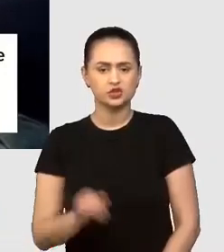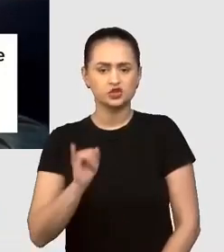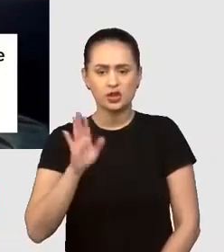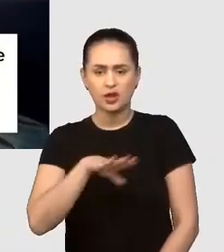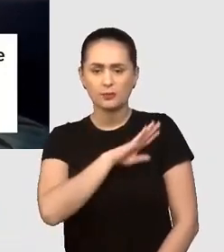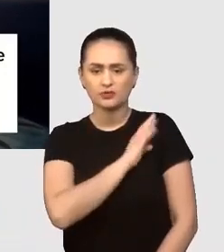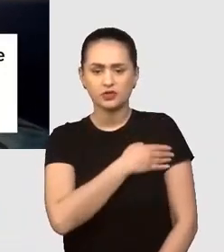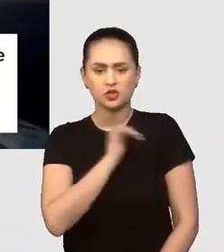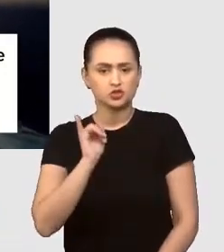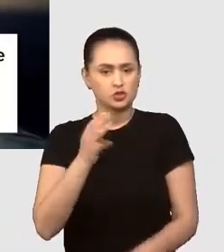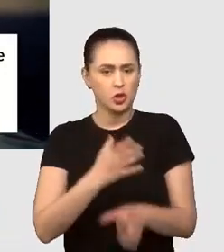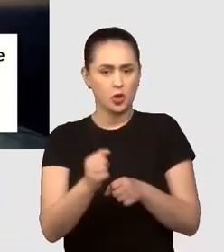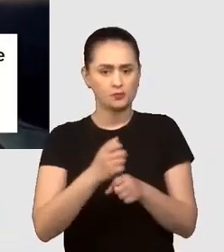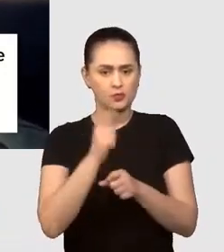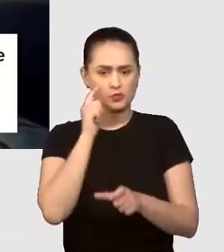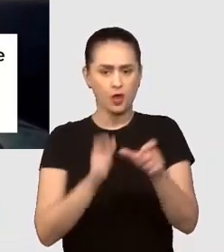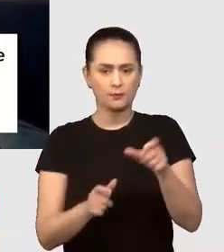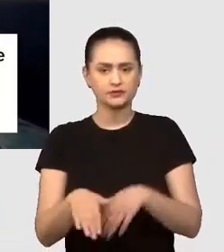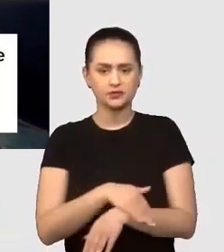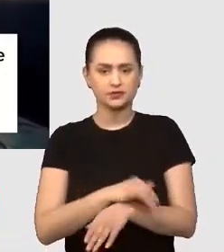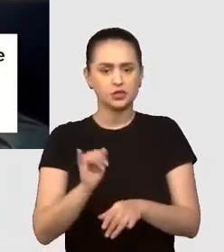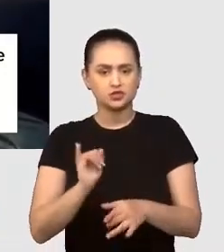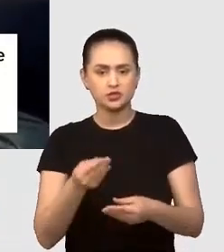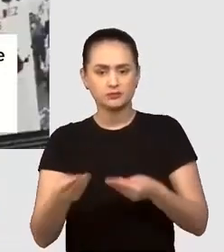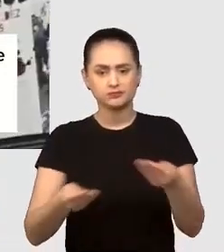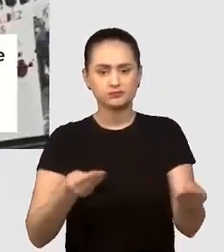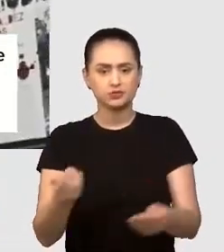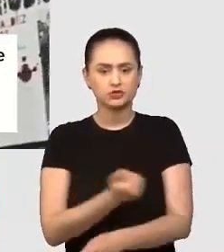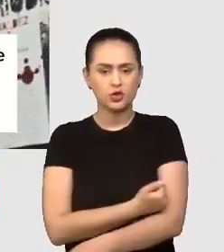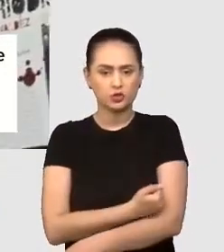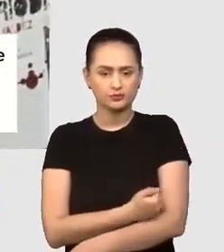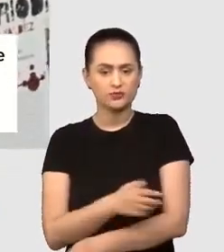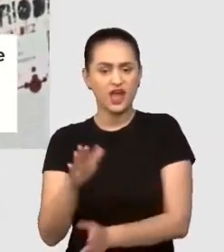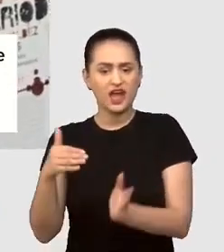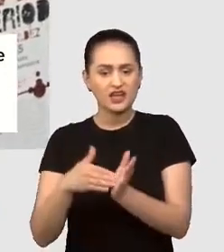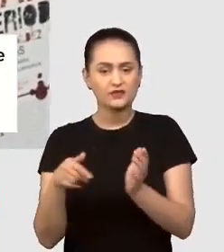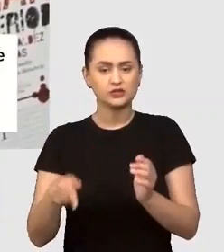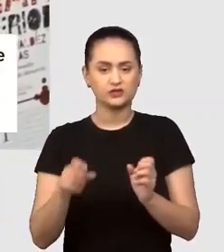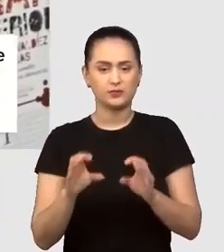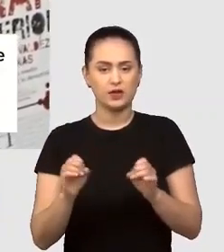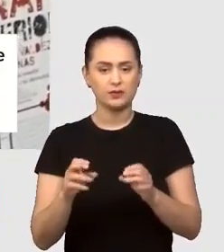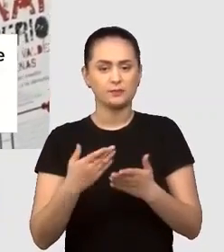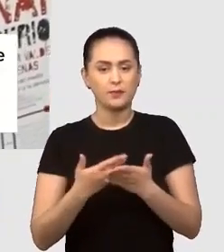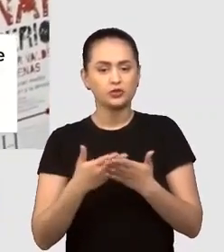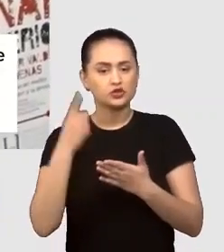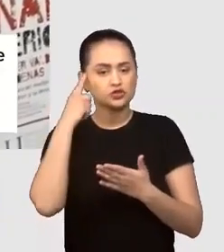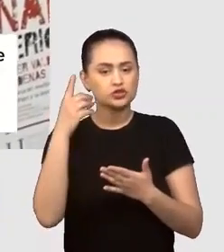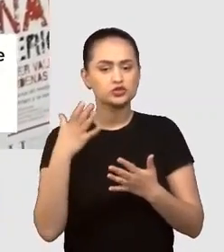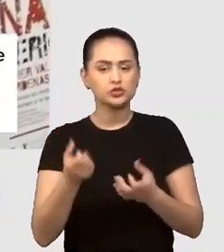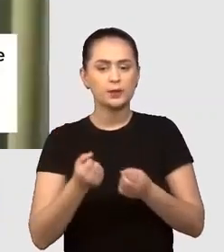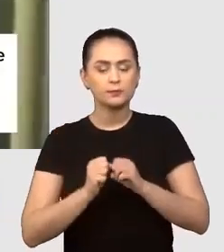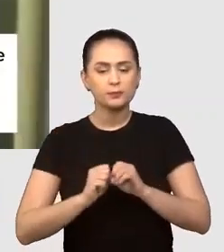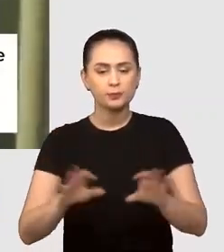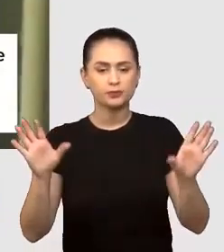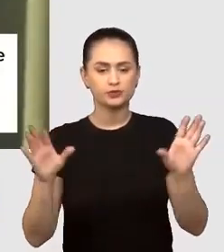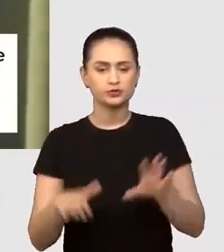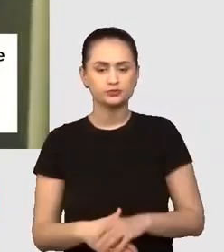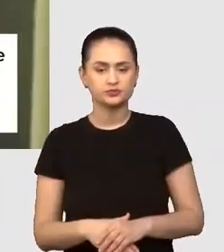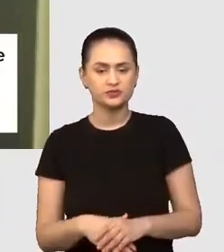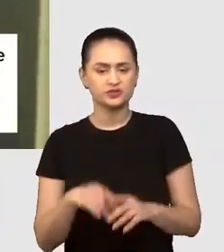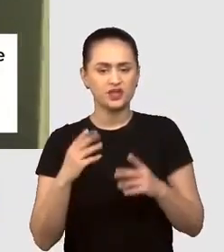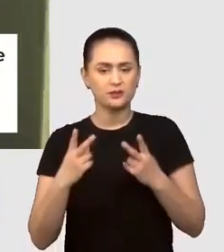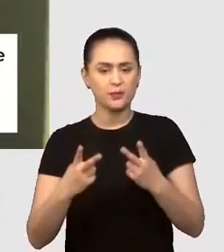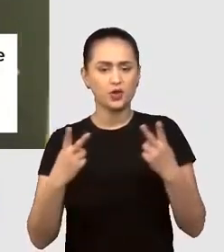Who is killing people on the street? Who distributes the drugs? You need this information in order to know what you're going to publish, and